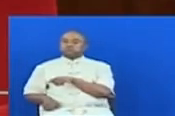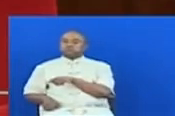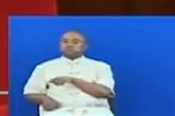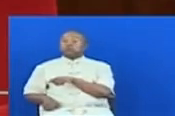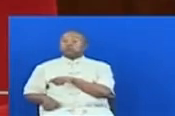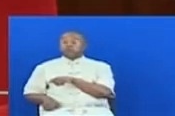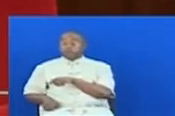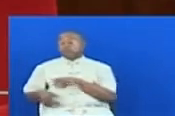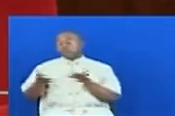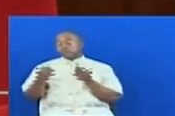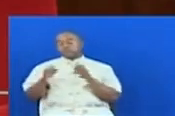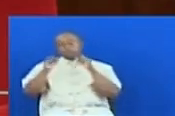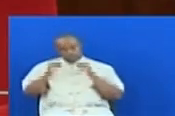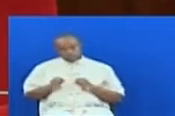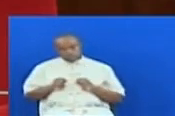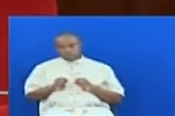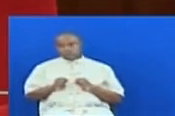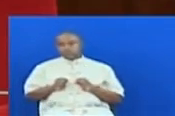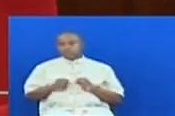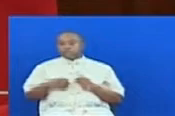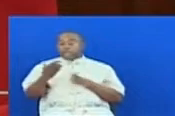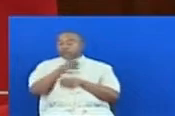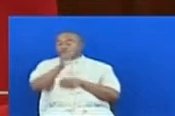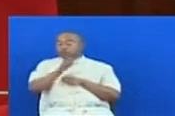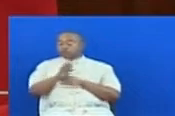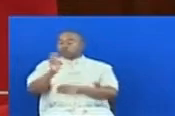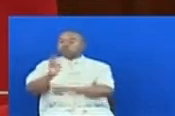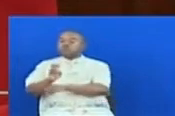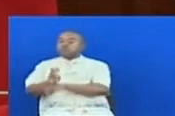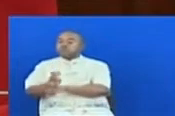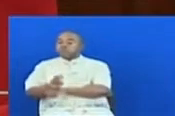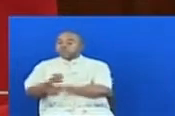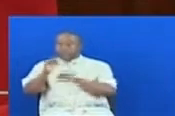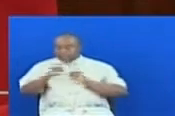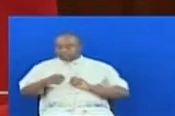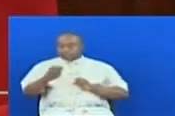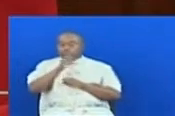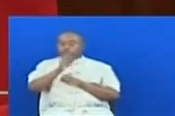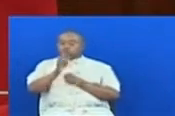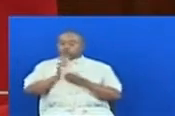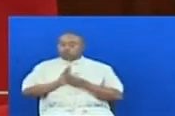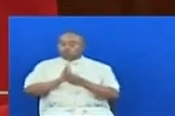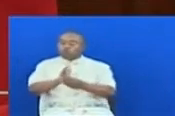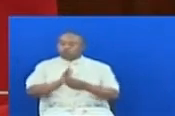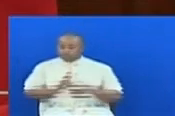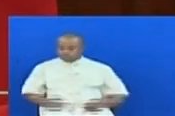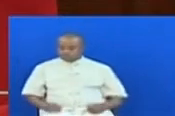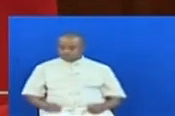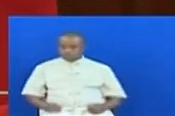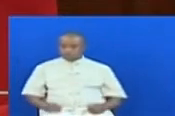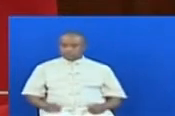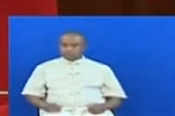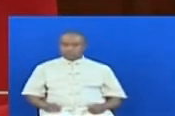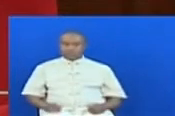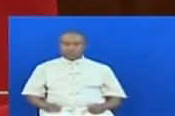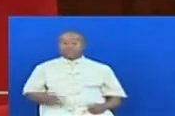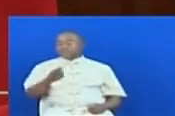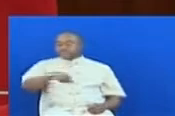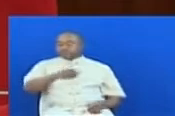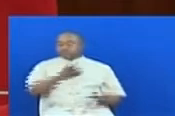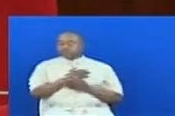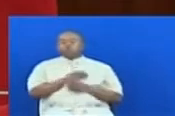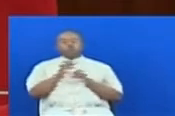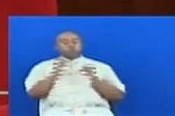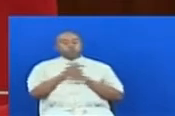aweze kupata watu wa kumsimamia na kumuongoza. Kwa hiyo mheshimiwa mwenyekiti, tunaweza tuka blame sana hapa.